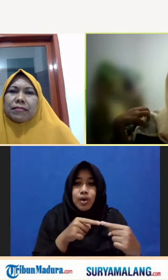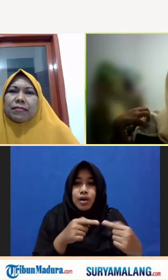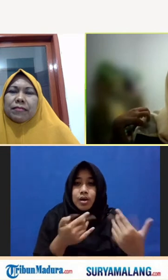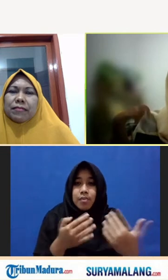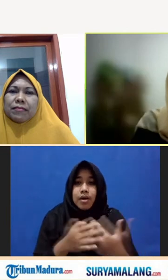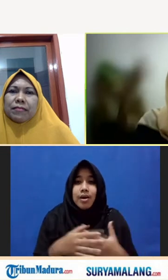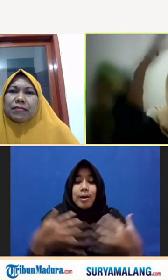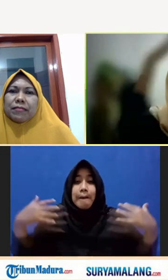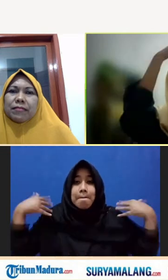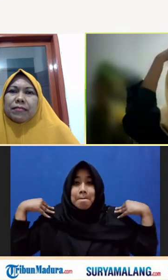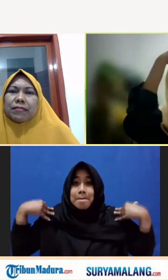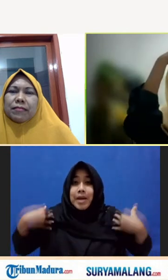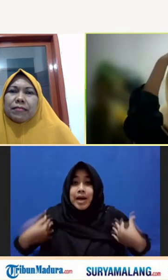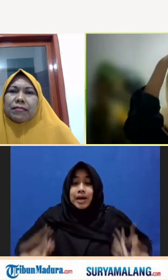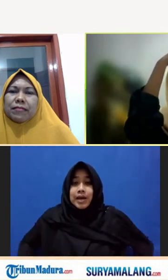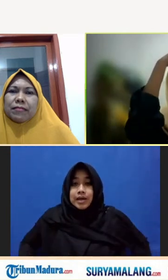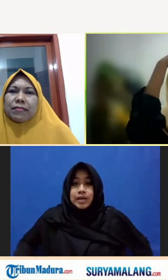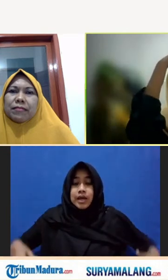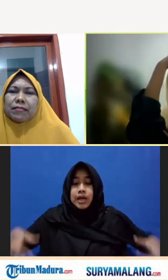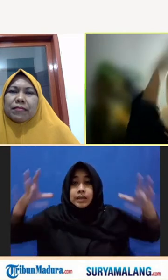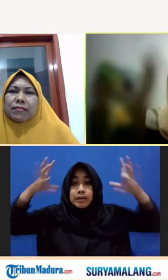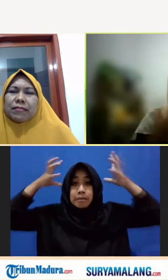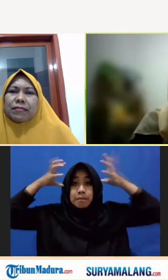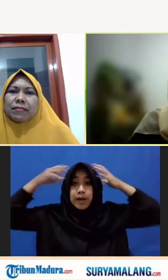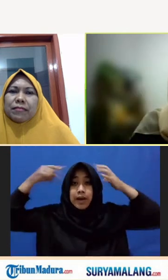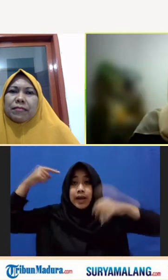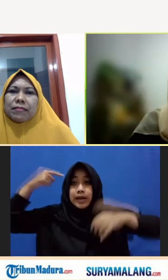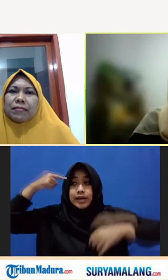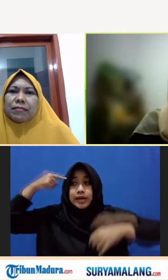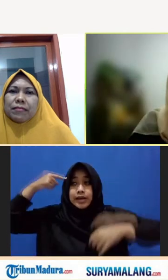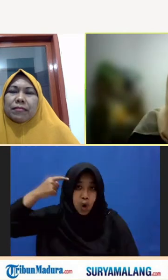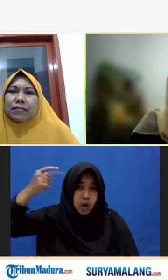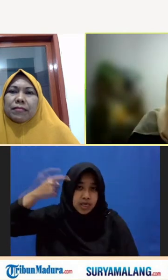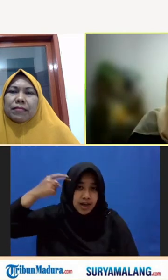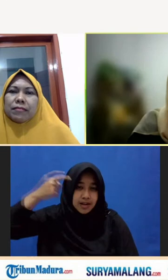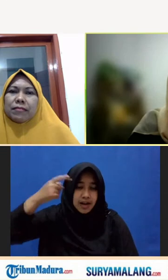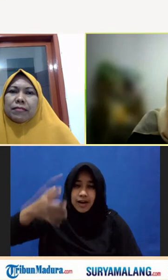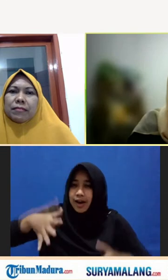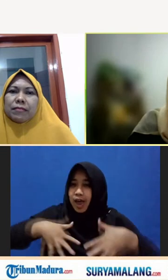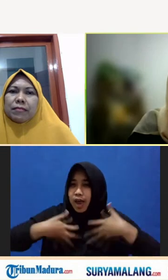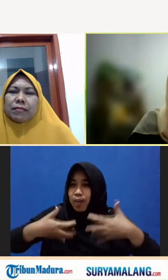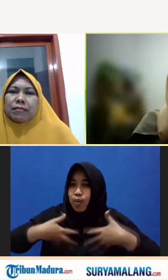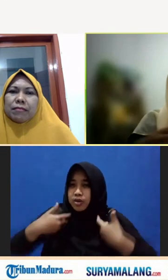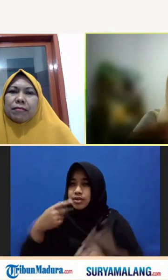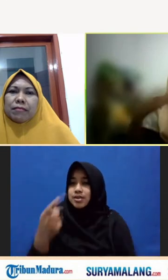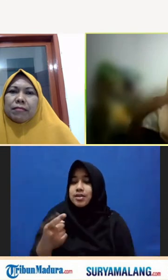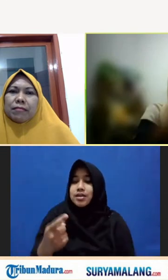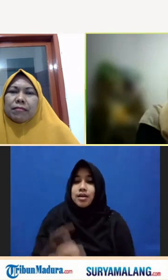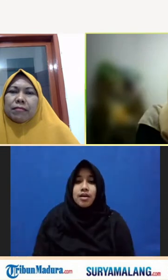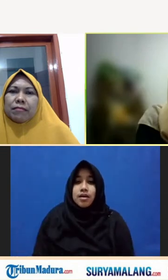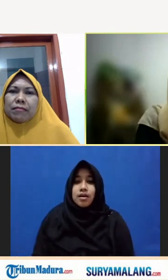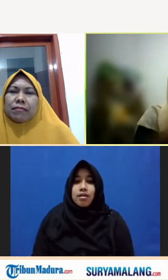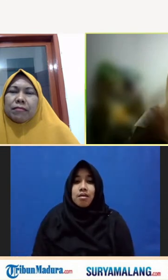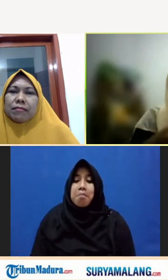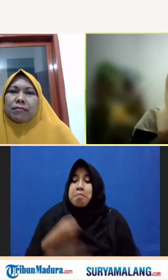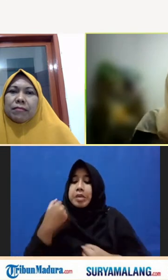dia, kepala dia, otak dia, dan emosi dia. Jadi perilaku yang muncul itu adalah